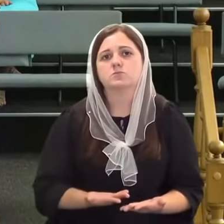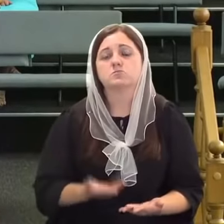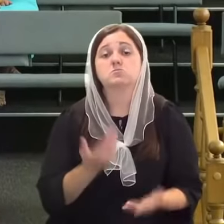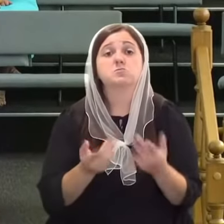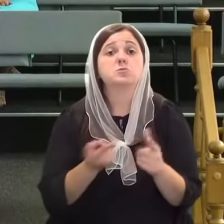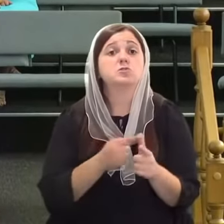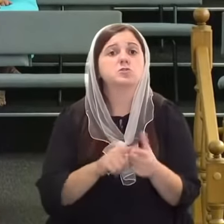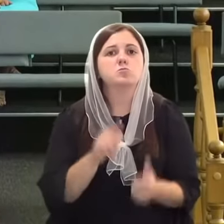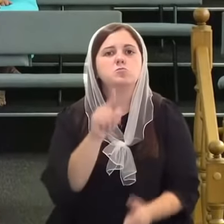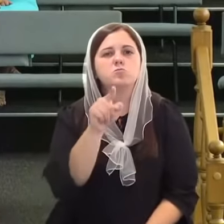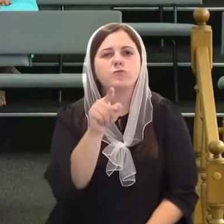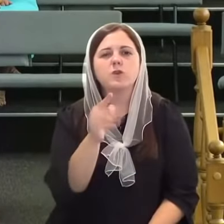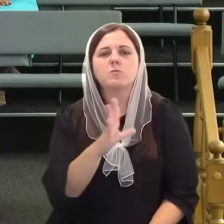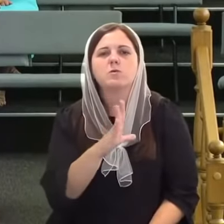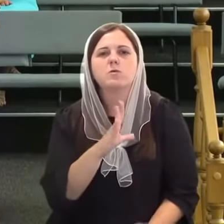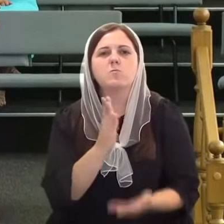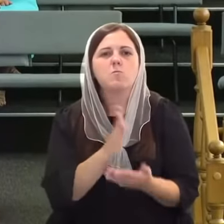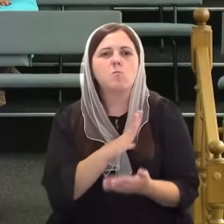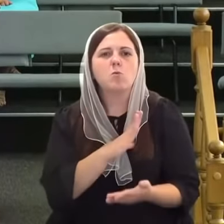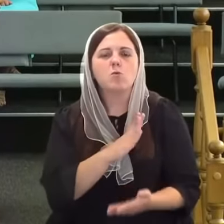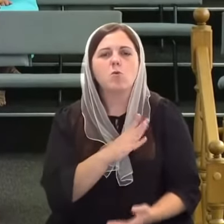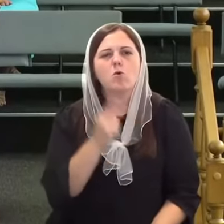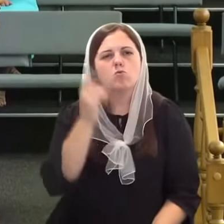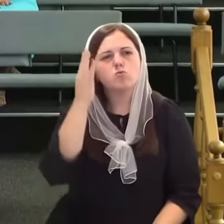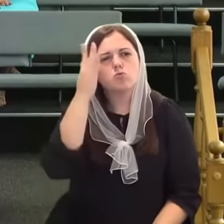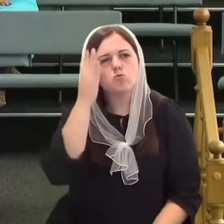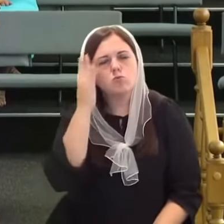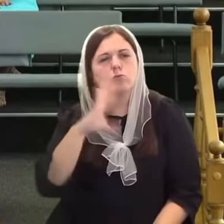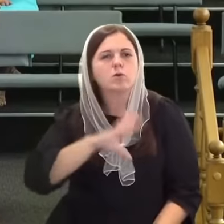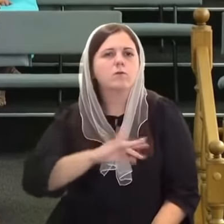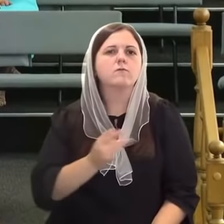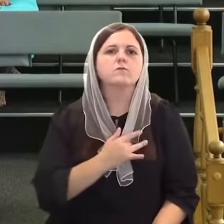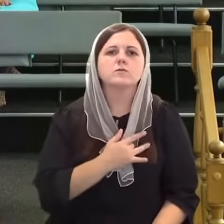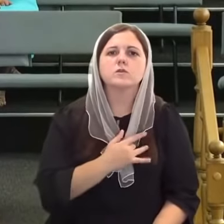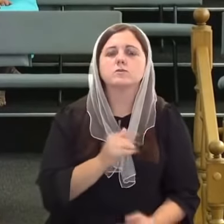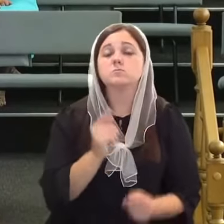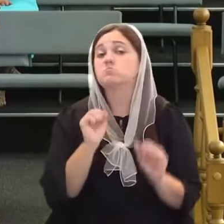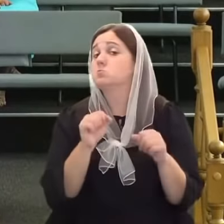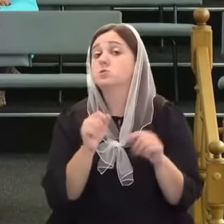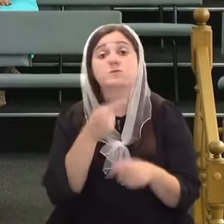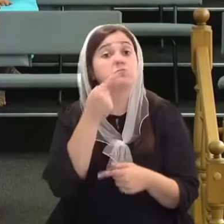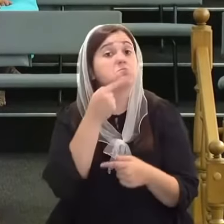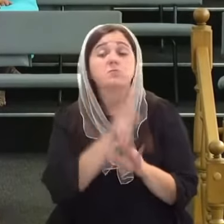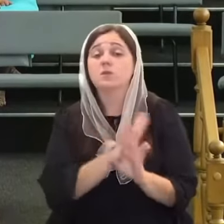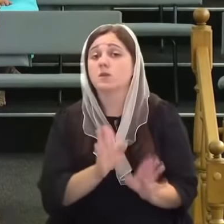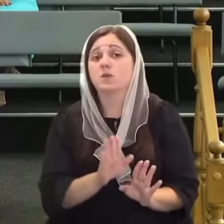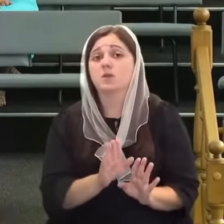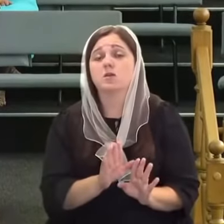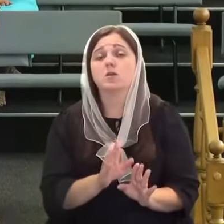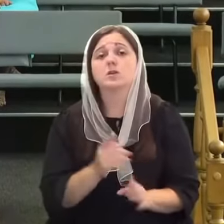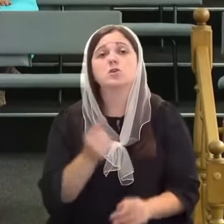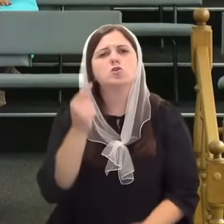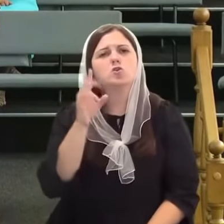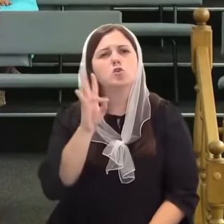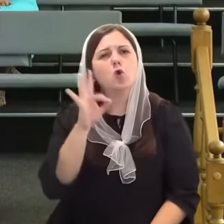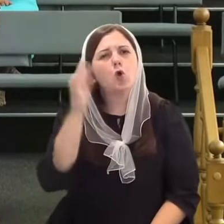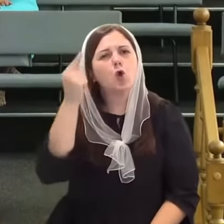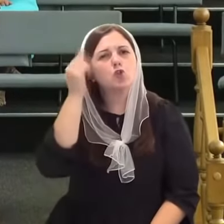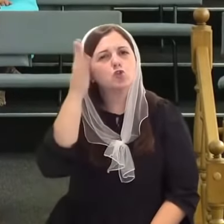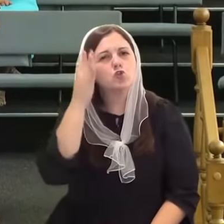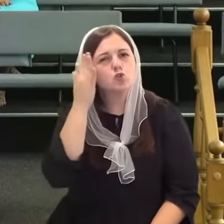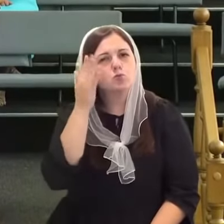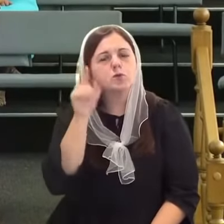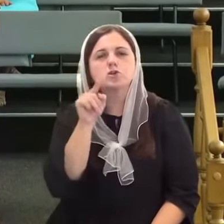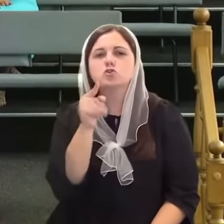тебя мысль в сердце своем, возможно, не на устах, возможно, не в разговоре, но была ли у тебя мысль, зачем